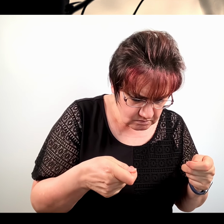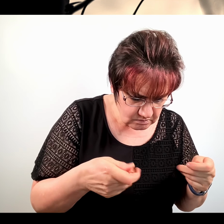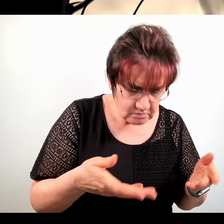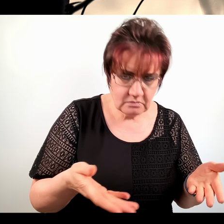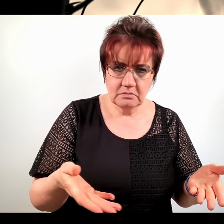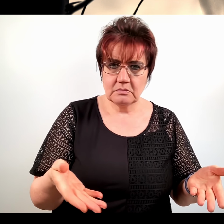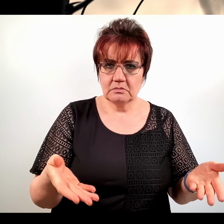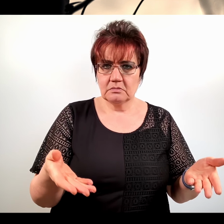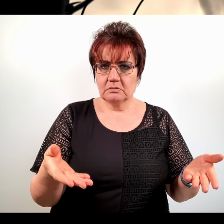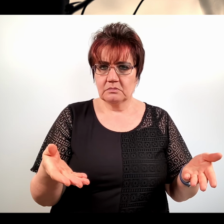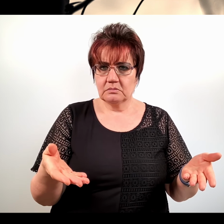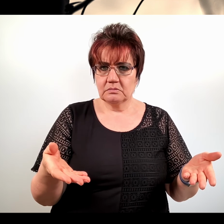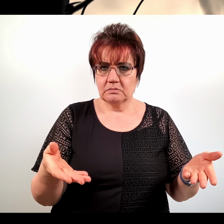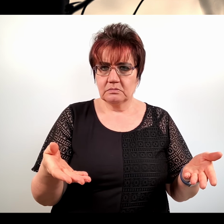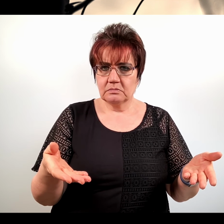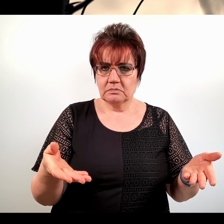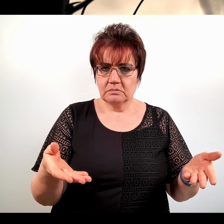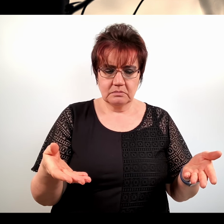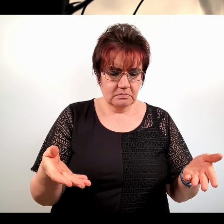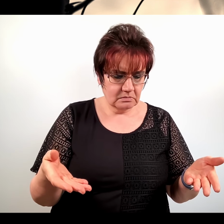sah, war,